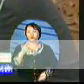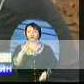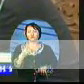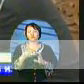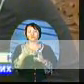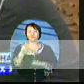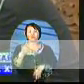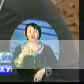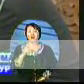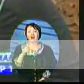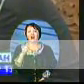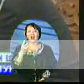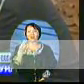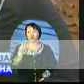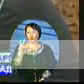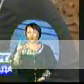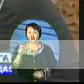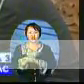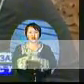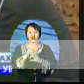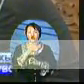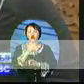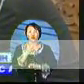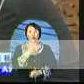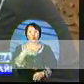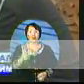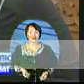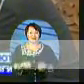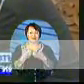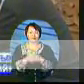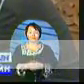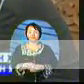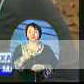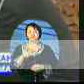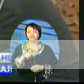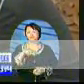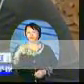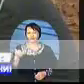ханшны зөрөөний одоо 140. А тэрнээс гадна тэр 1-дүгээр